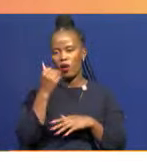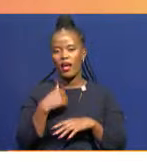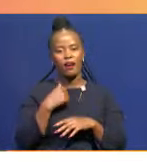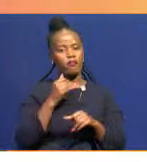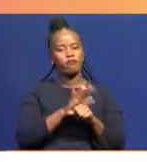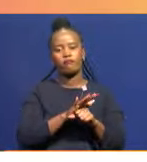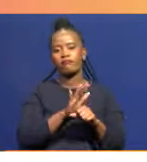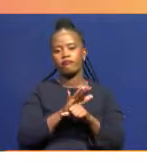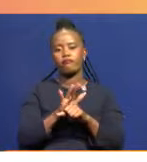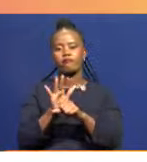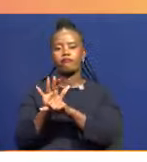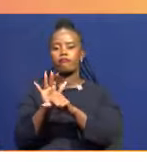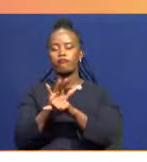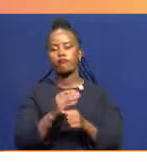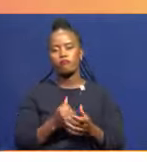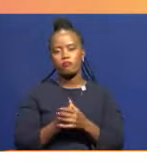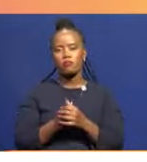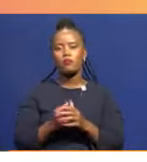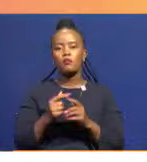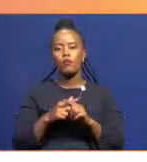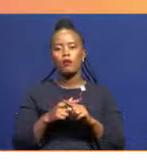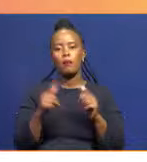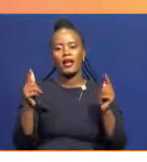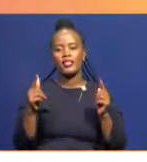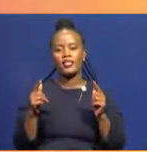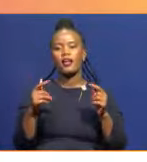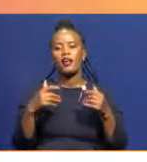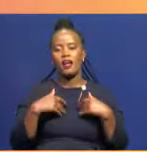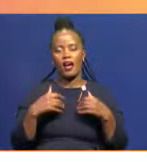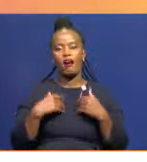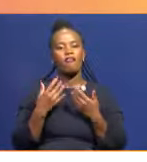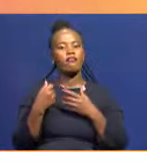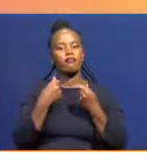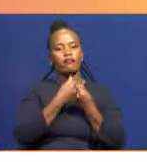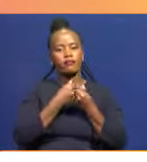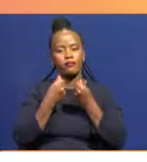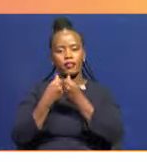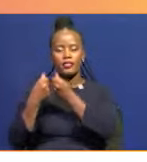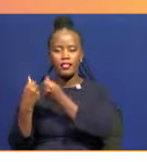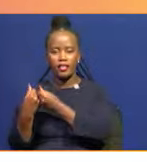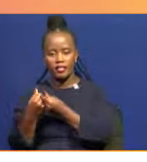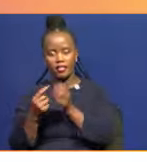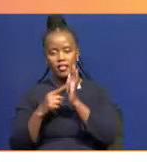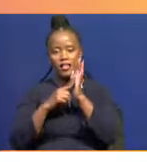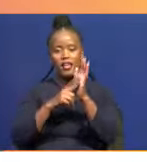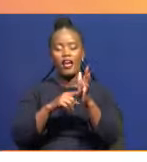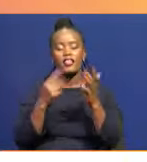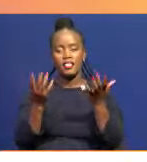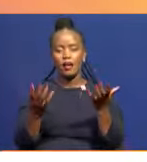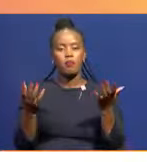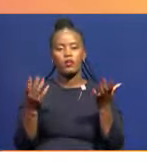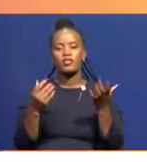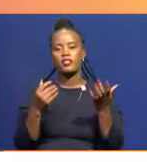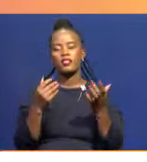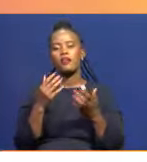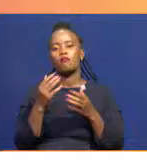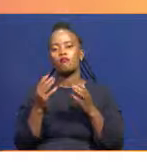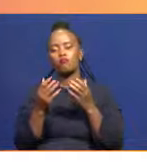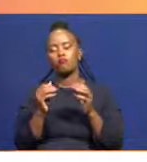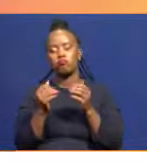awali. So lakini kuna matatizo kama venye umeelezea, ile ya mapendeleo unapata viongozi wakiingia